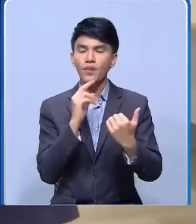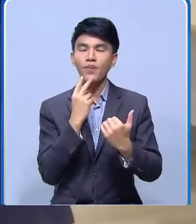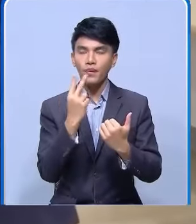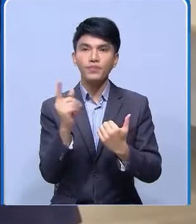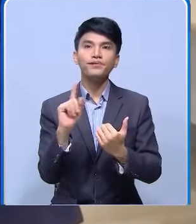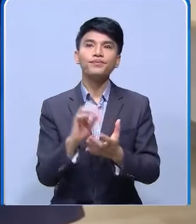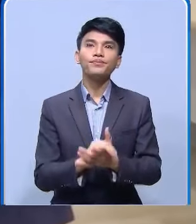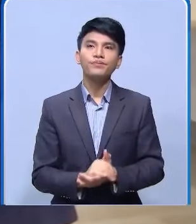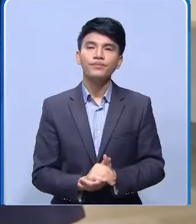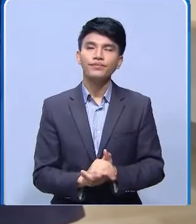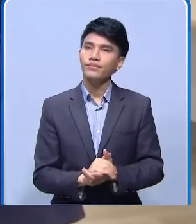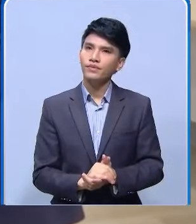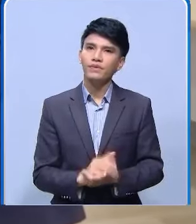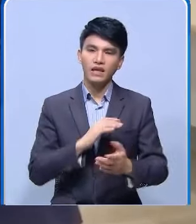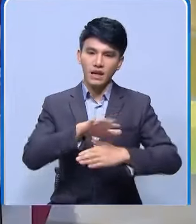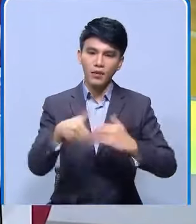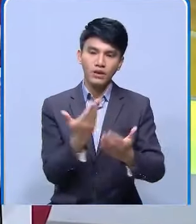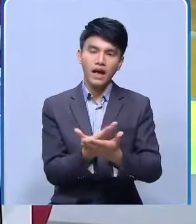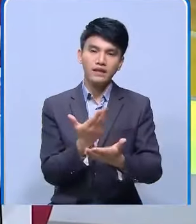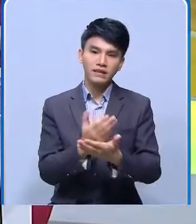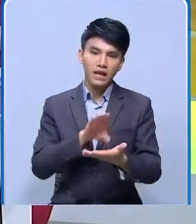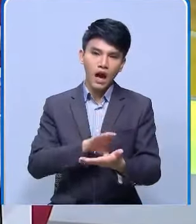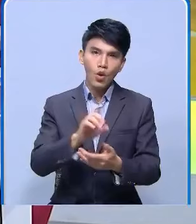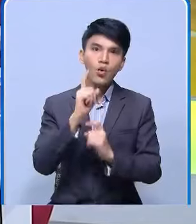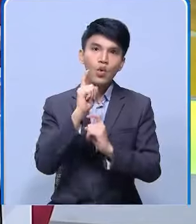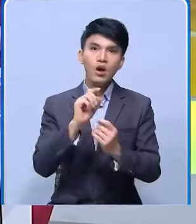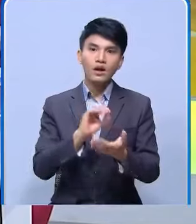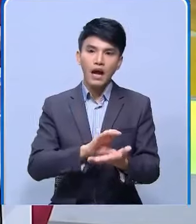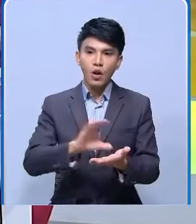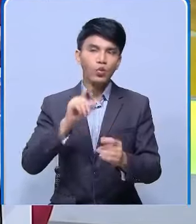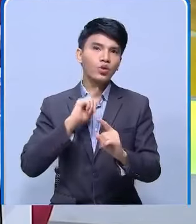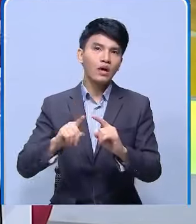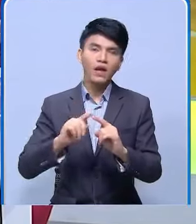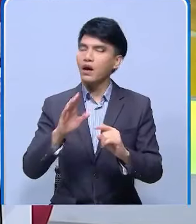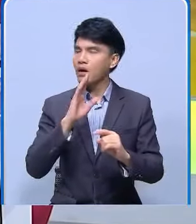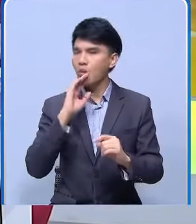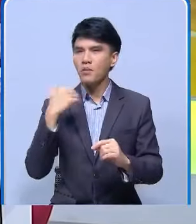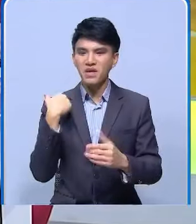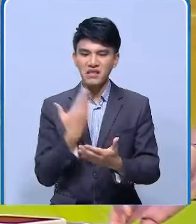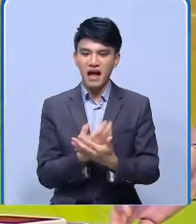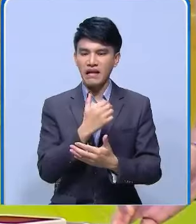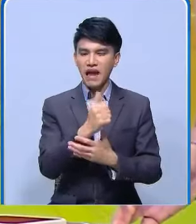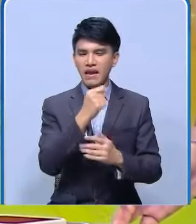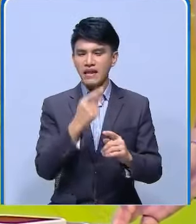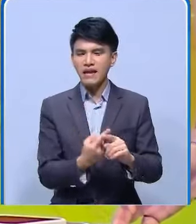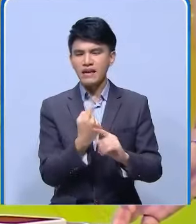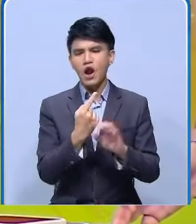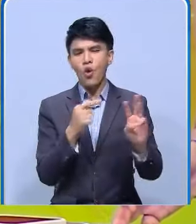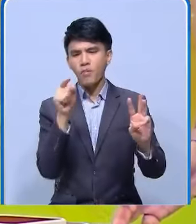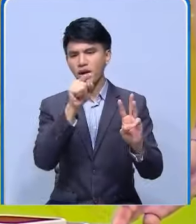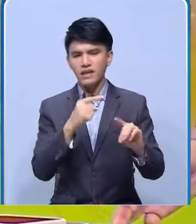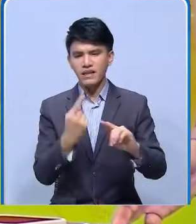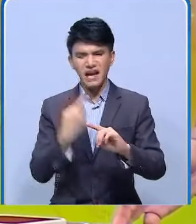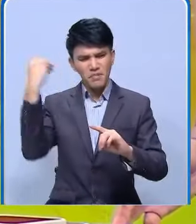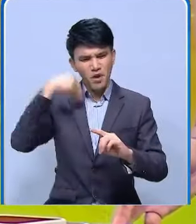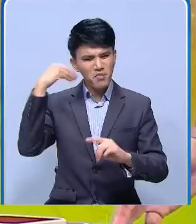นี้คุณผู้ชมเน้นย้ำเลยนะครับทุกการลงทุนมีความสิแล้วการลงทุนอะไรก็แล้วแต่ถ้าเกิดมีการการันตีผลตอบแทนว่าเดือนละ 6%ทุกเดือน